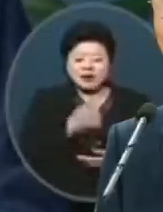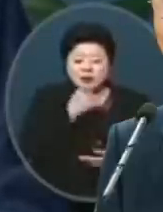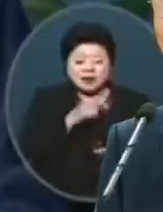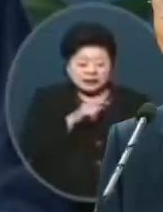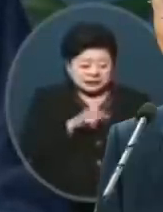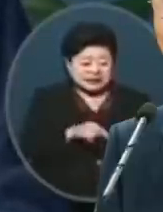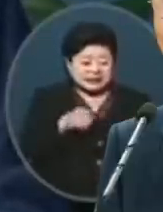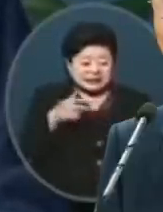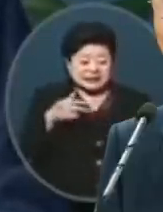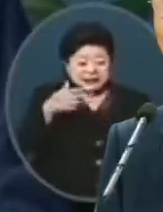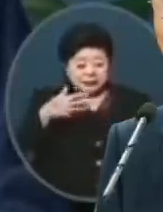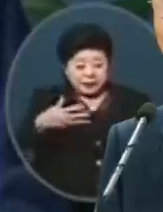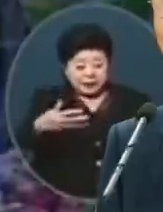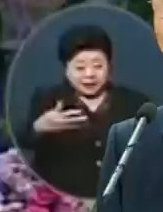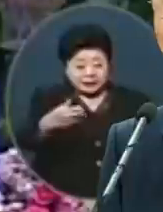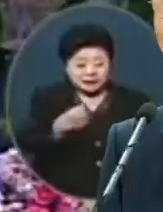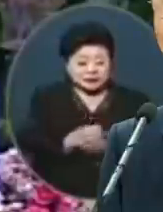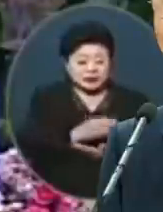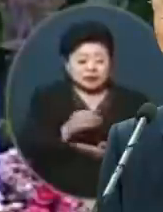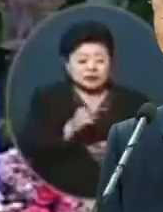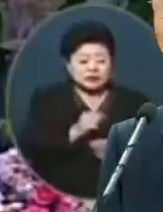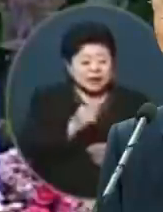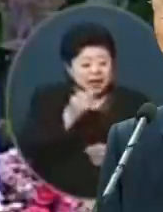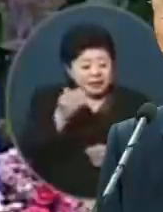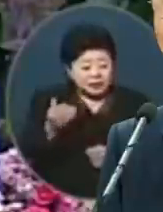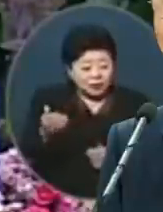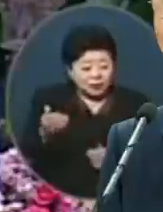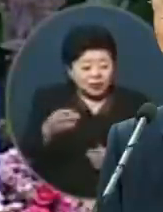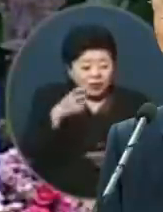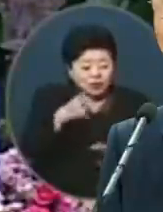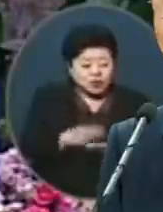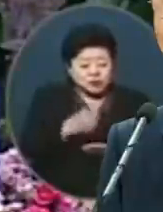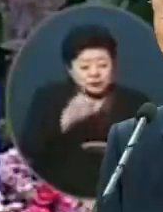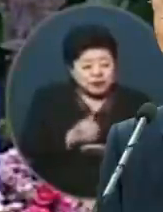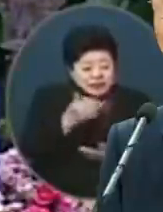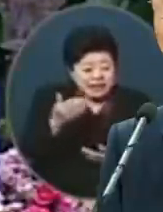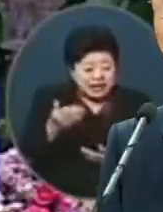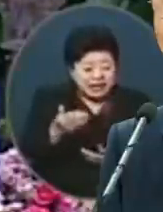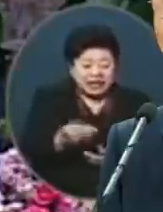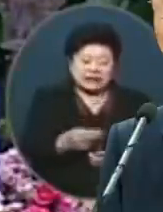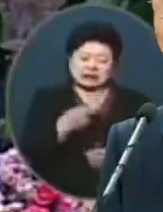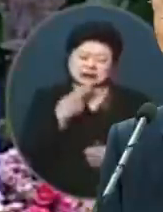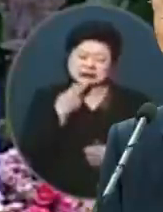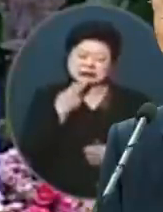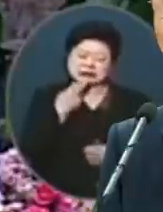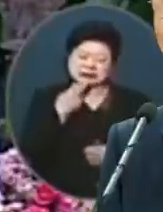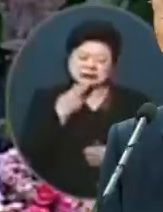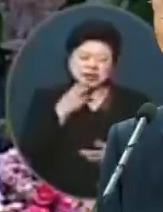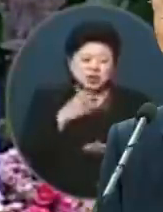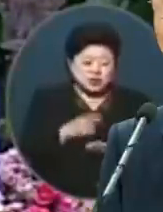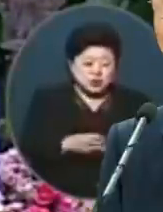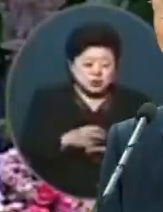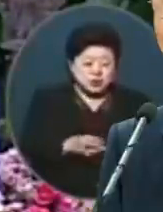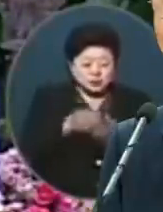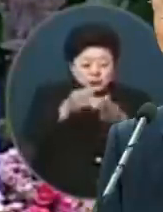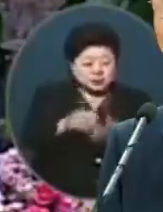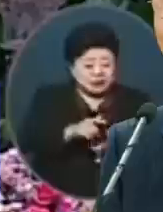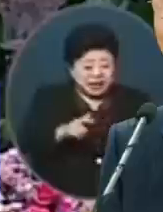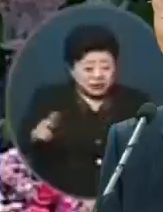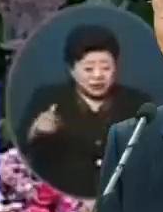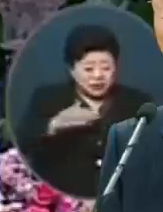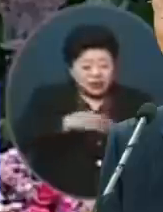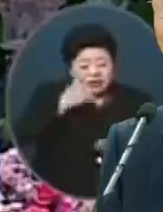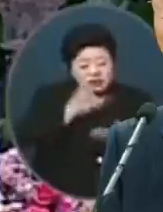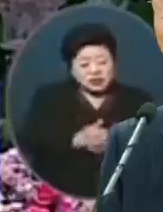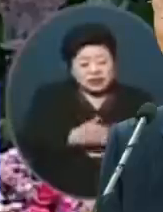7장 7절로 8절에 보면 그런즉 우리가 무슨 말하리요 율법이 죄냐 그럴 수 없느니라. 율법으로 말미암지 않고는